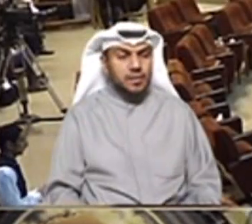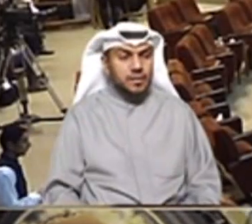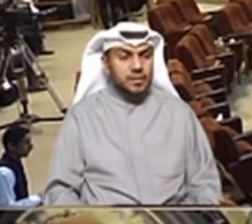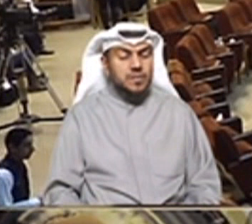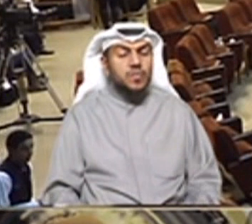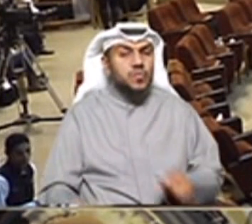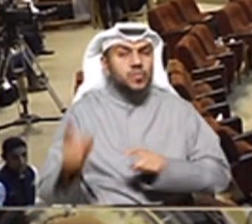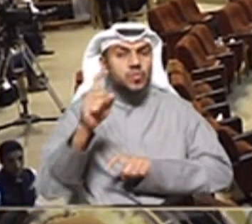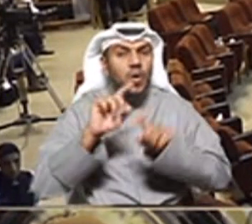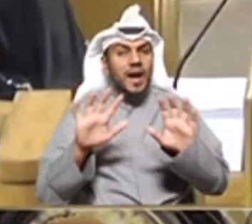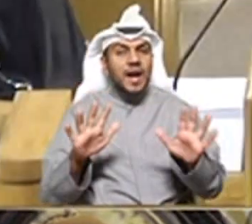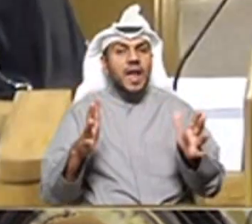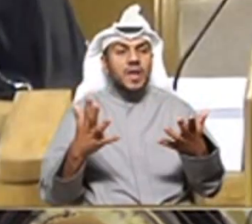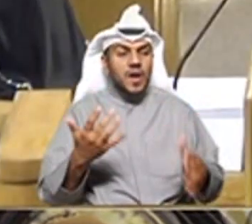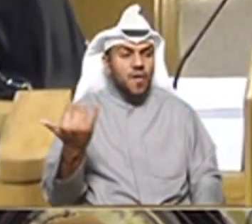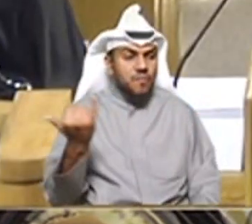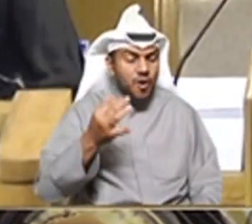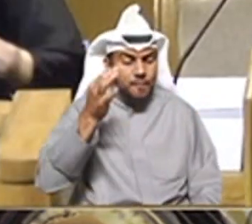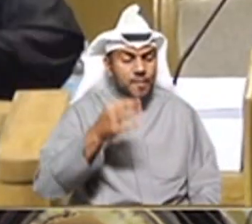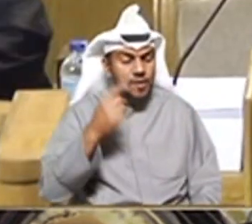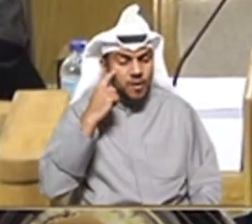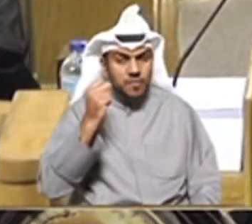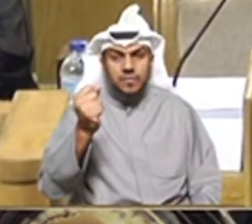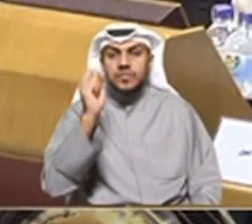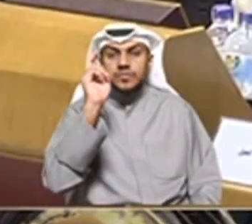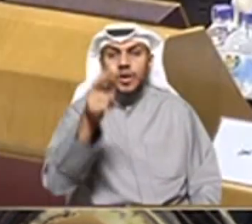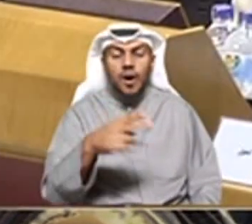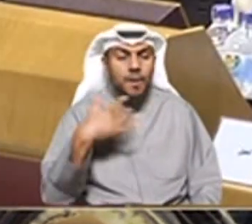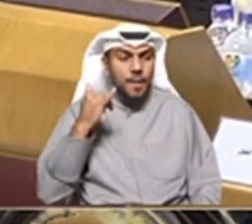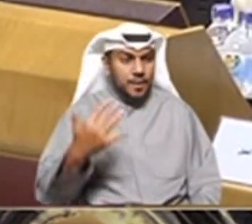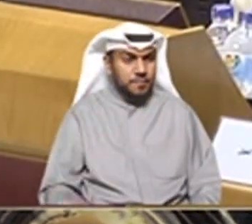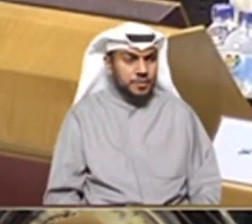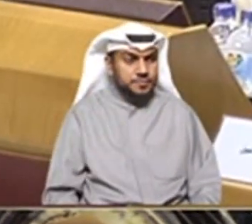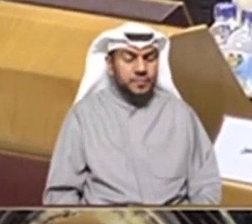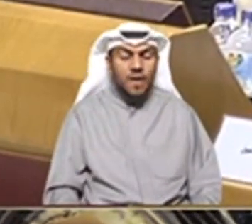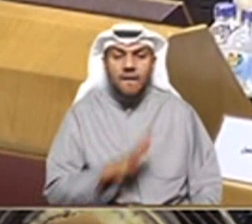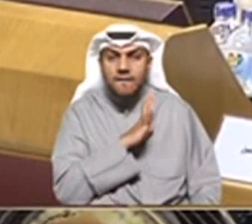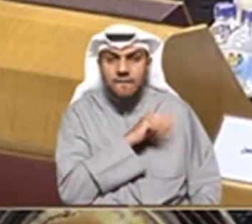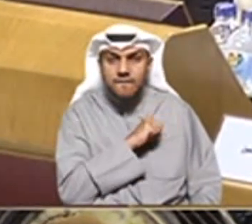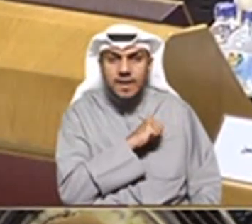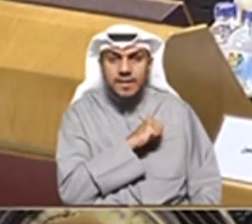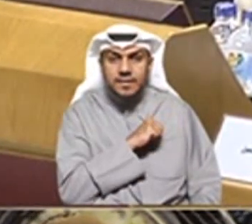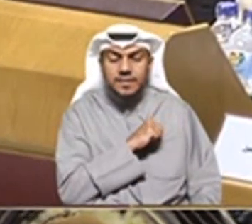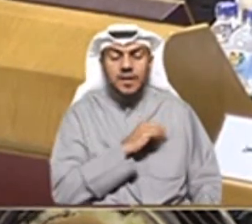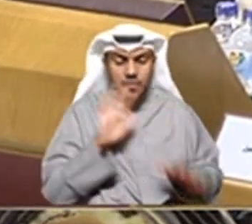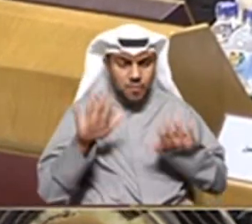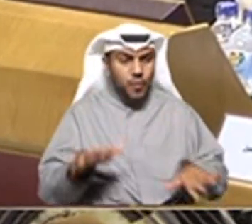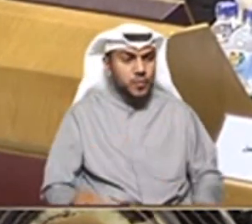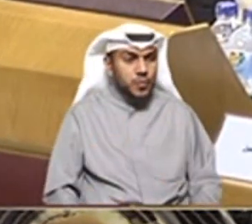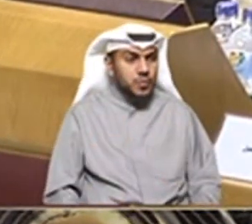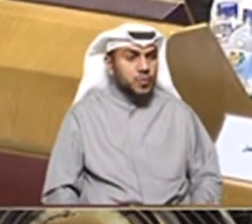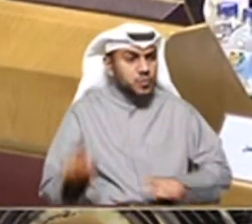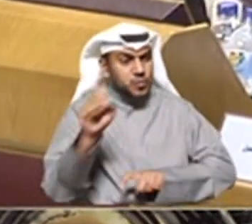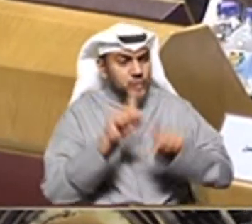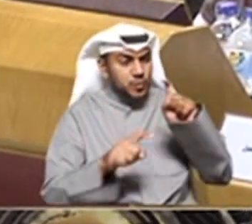يتعلق بحجم التحديات التي تواجه الأمة العربية، فالقضية الفلسطينية حضرت هنا في ضوء ما تشهده